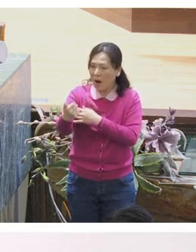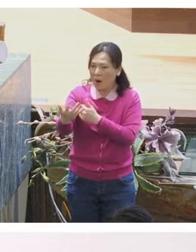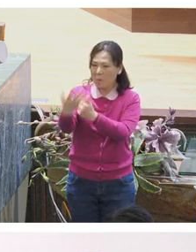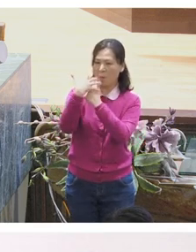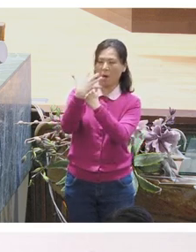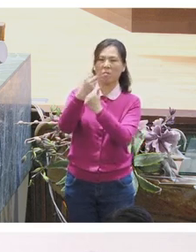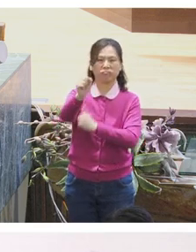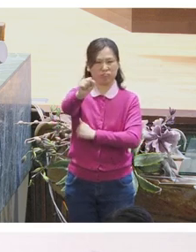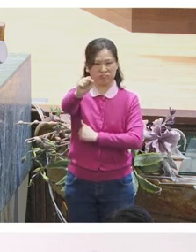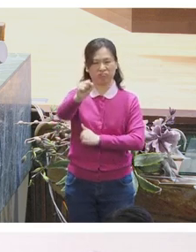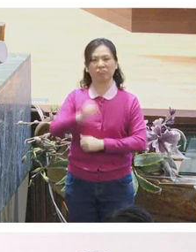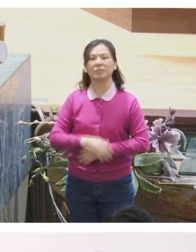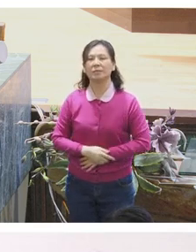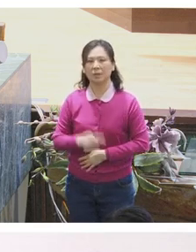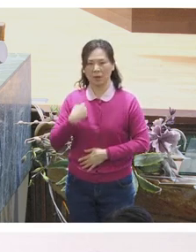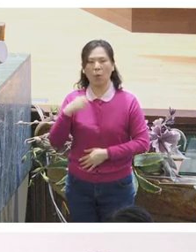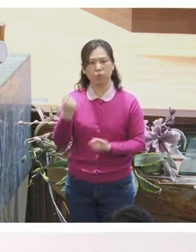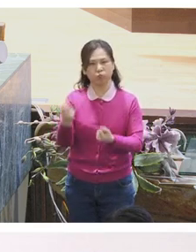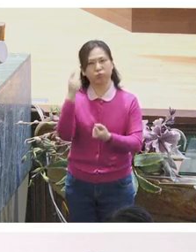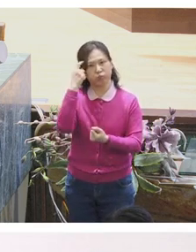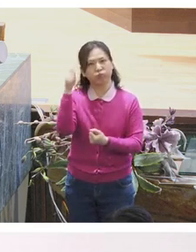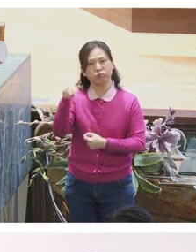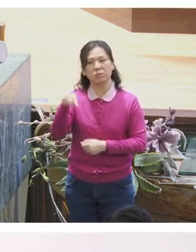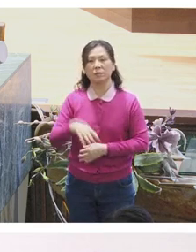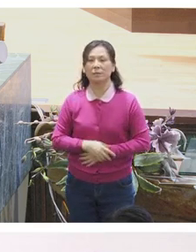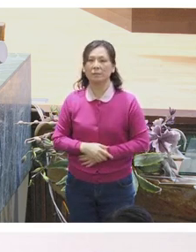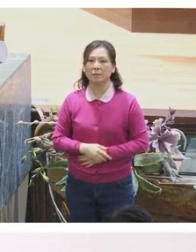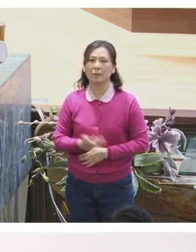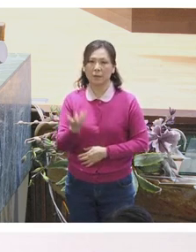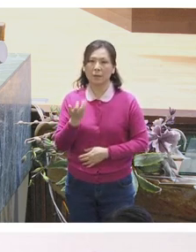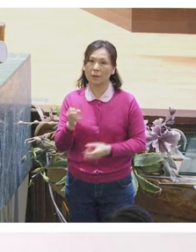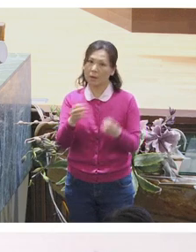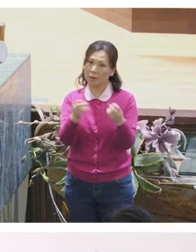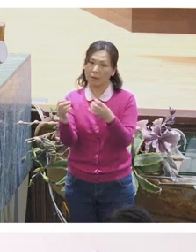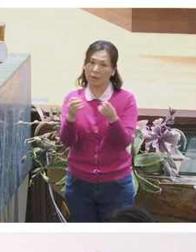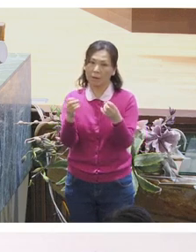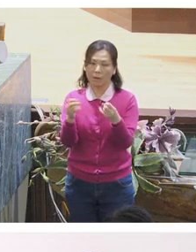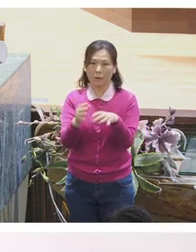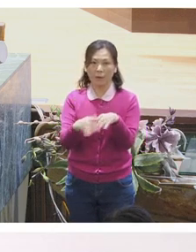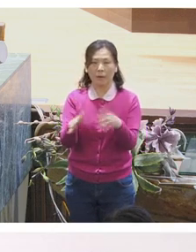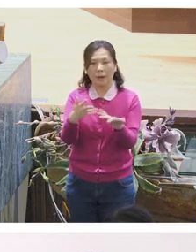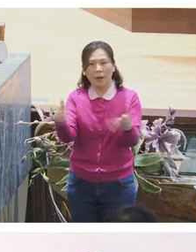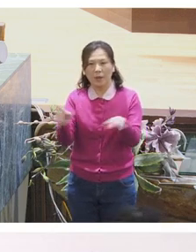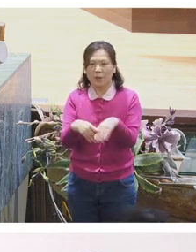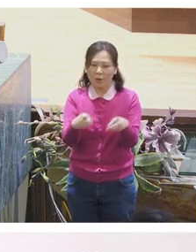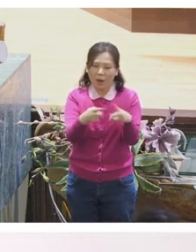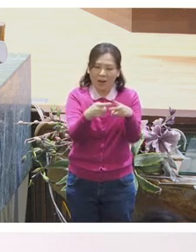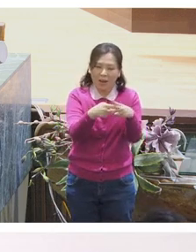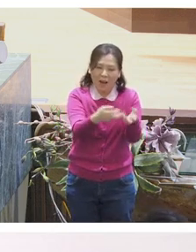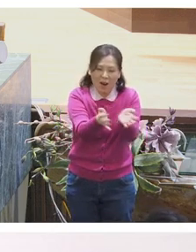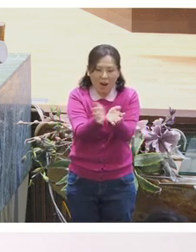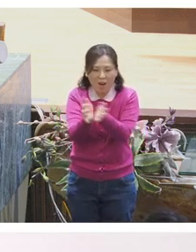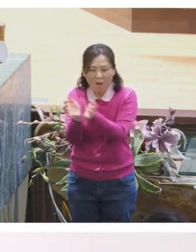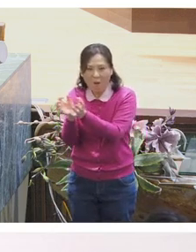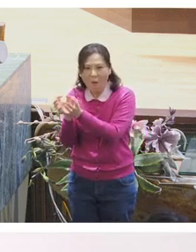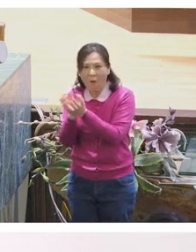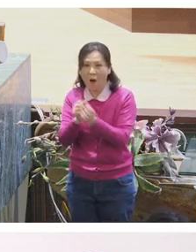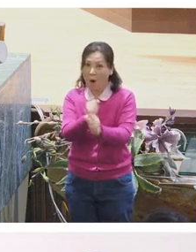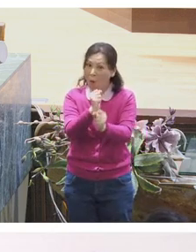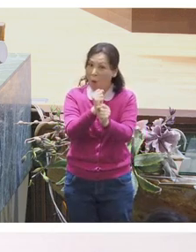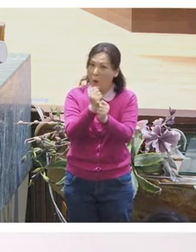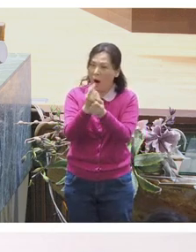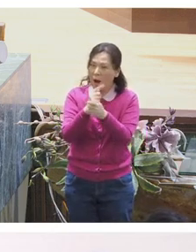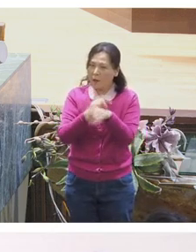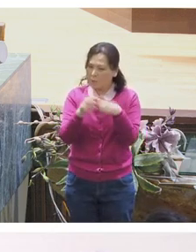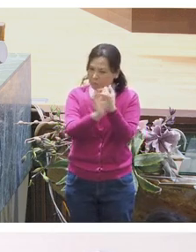那这个是我在意的。那这就是为什么现在大家当然看到很多小规模、小规模的，因为那个就是在探索的阶段。